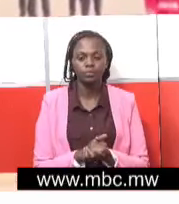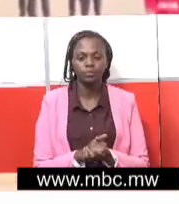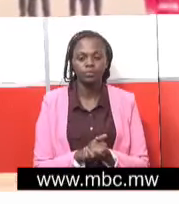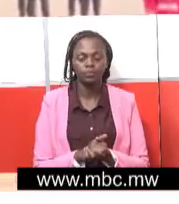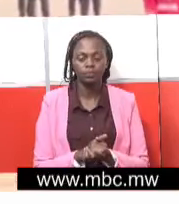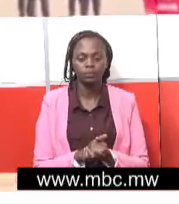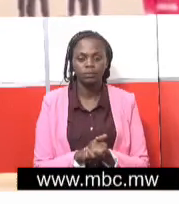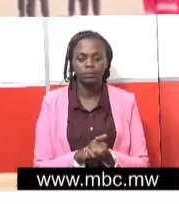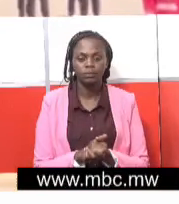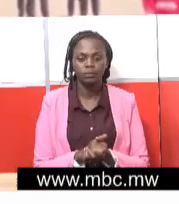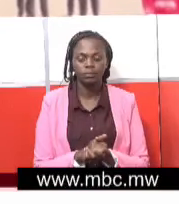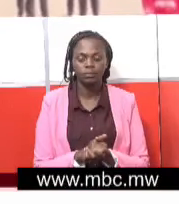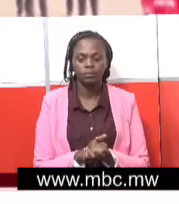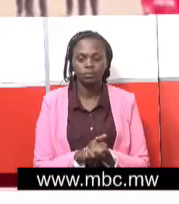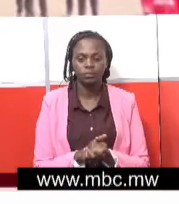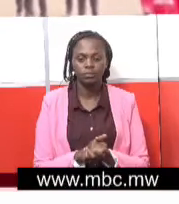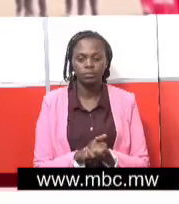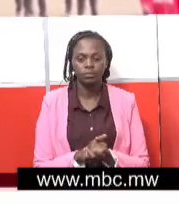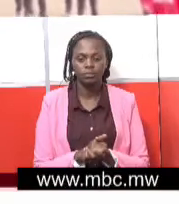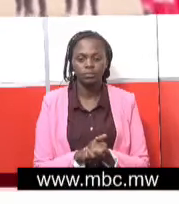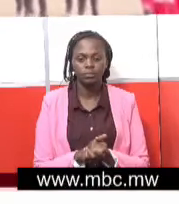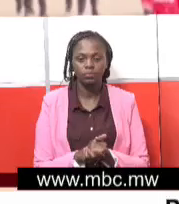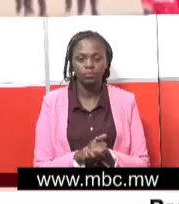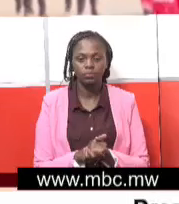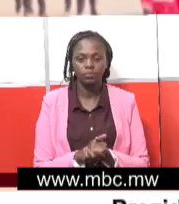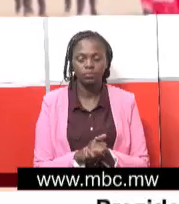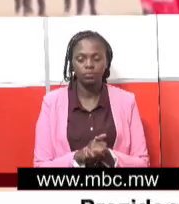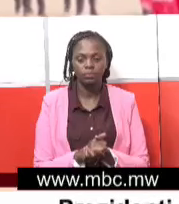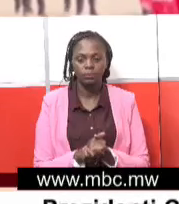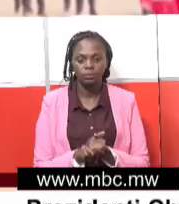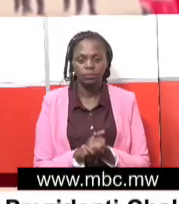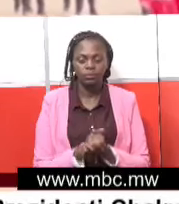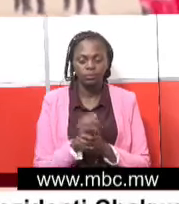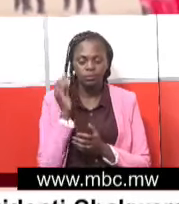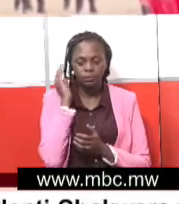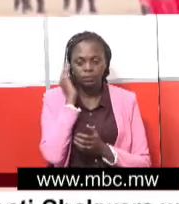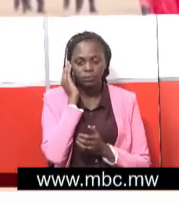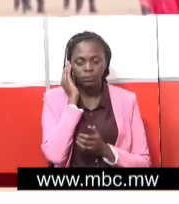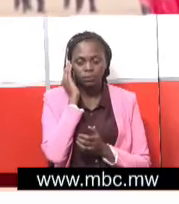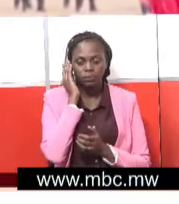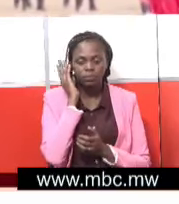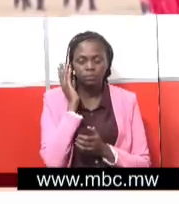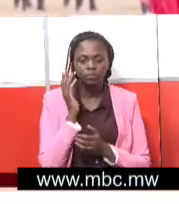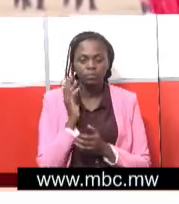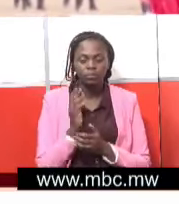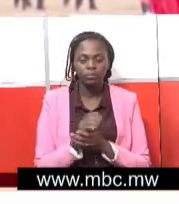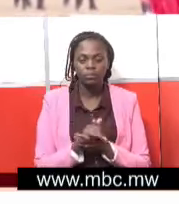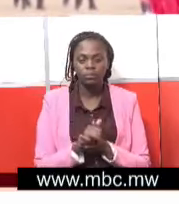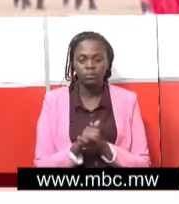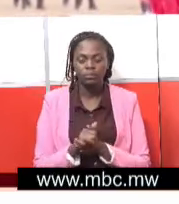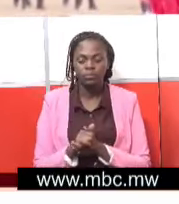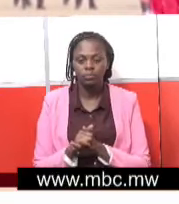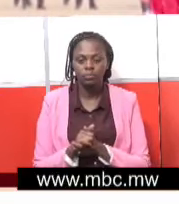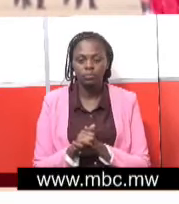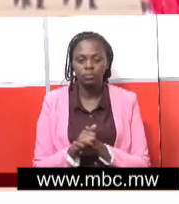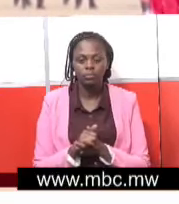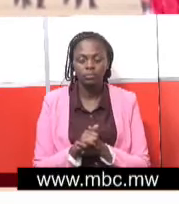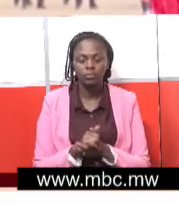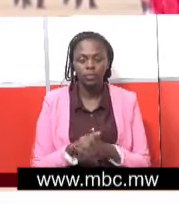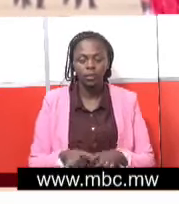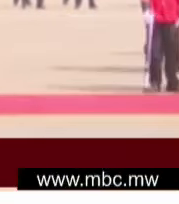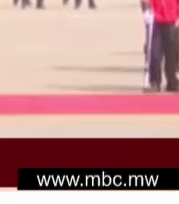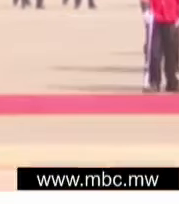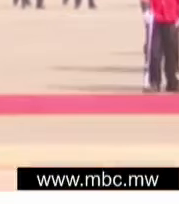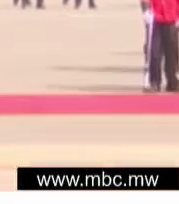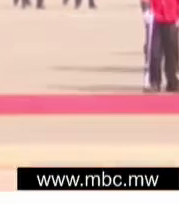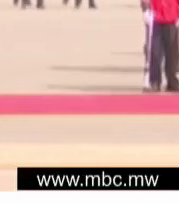Ndine wakondo kwambiri chifukwa kumano watu ndia president komanso akulu-akulu